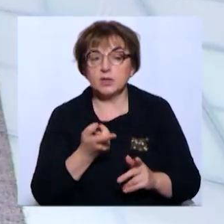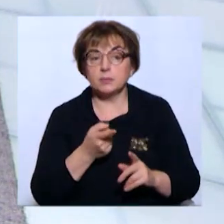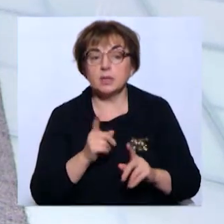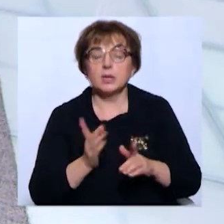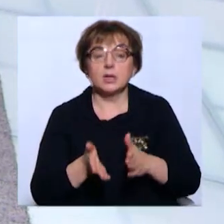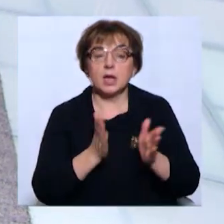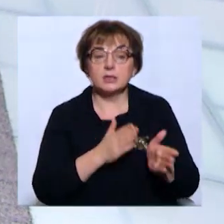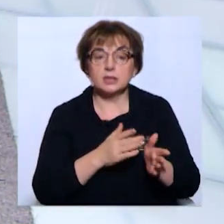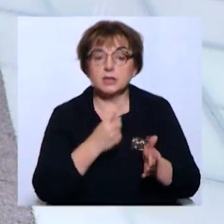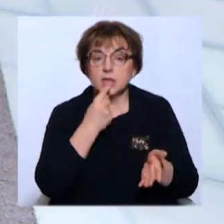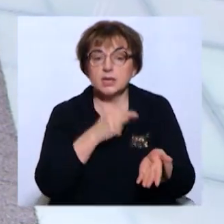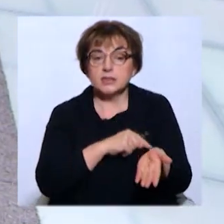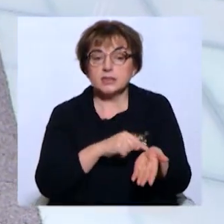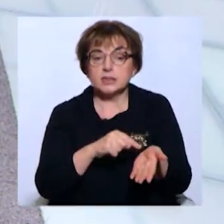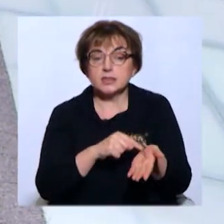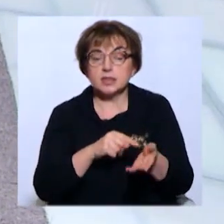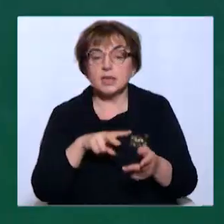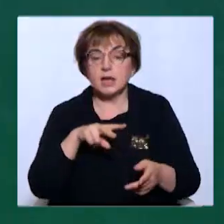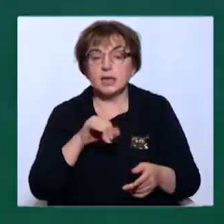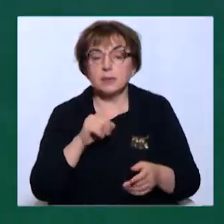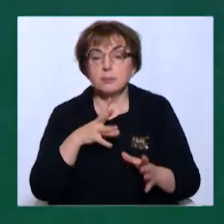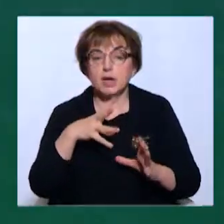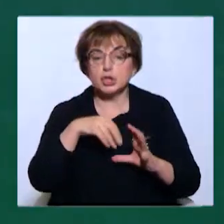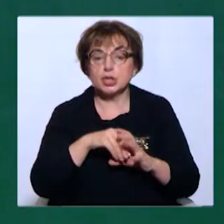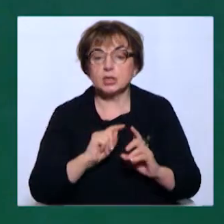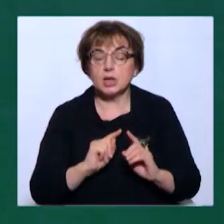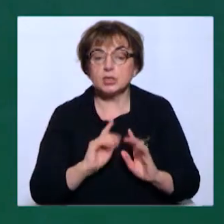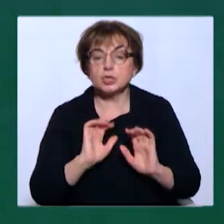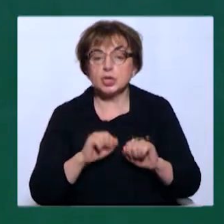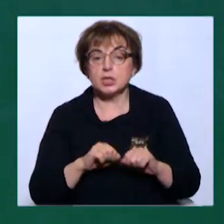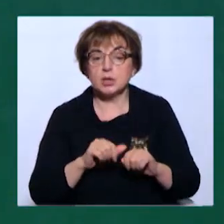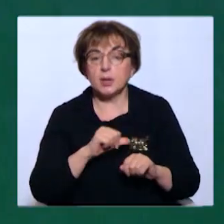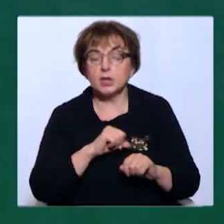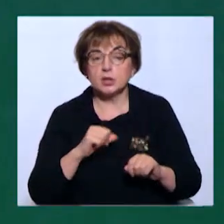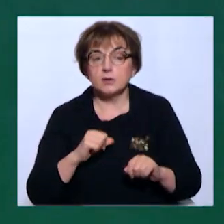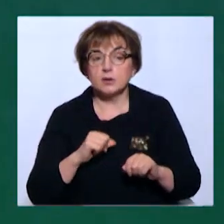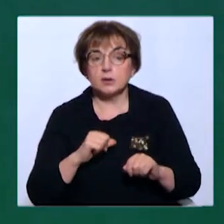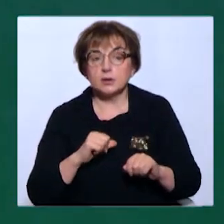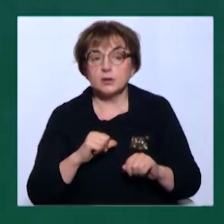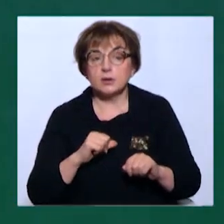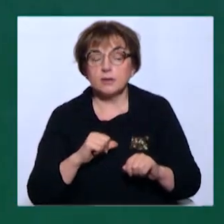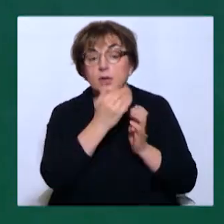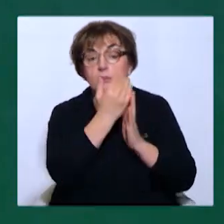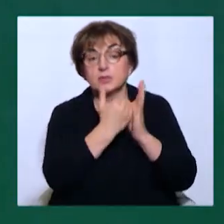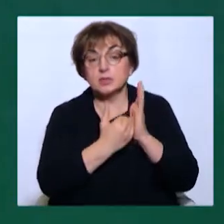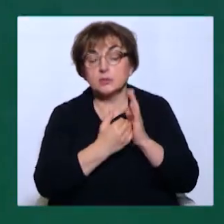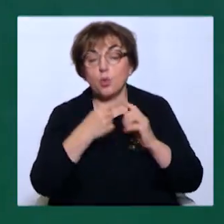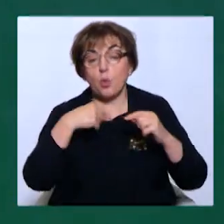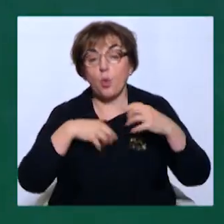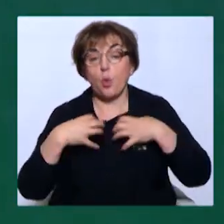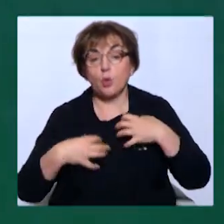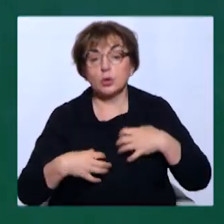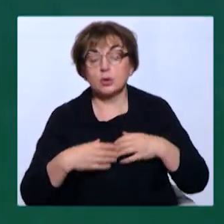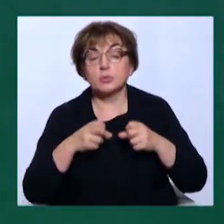გადადის სისხლსა და ლიმფაში. საჭმლის მომნელებელი სისტემის ორგანოები შეიძლება